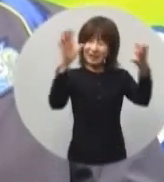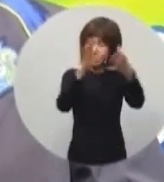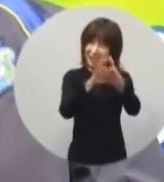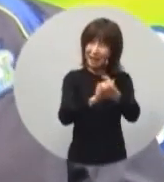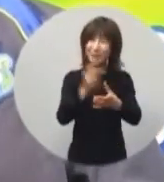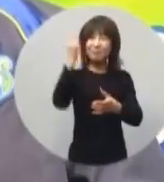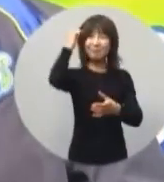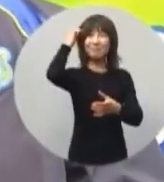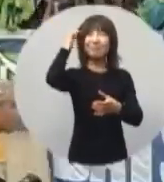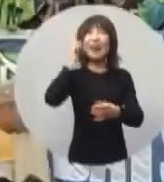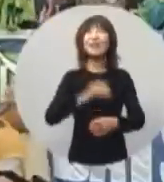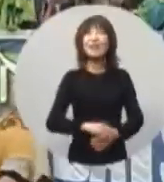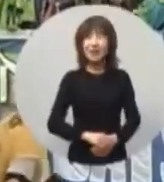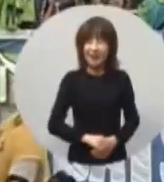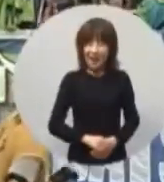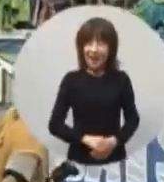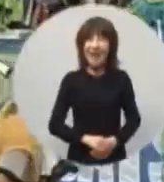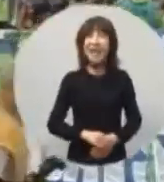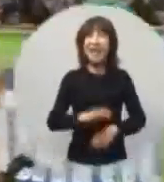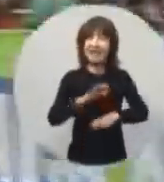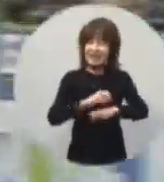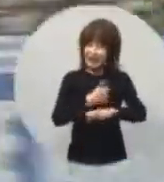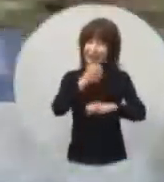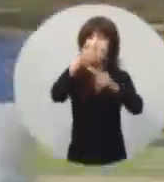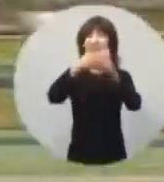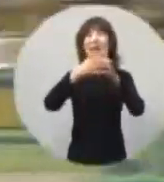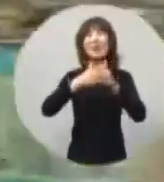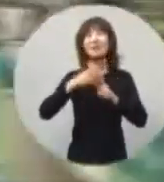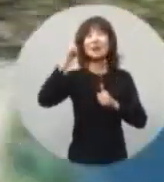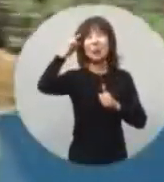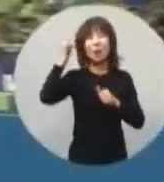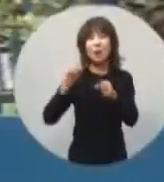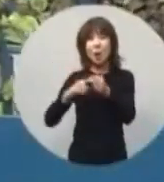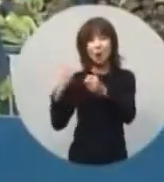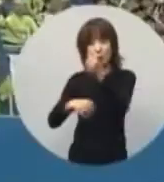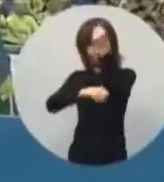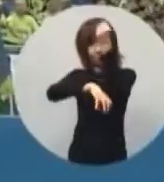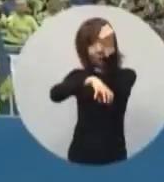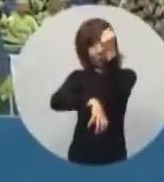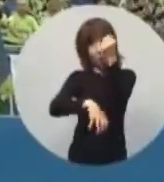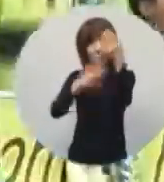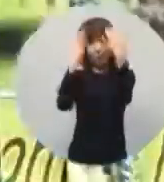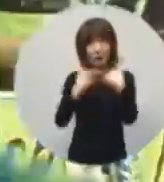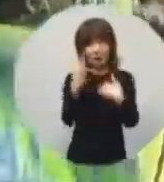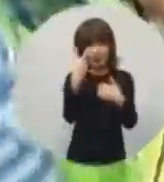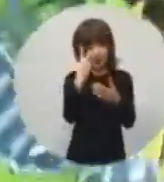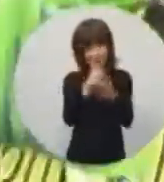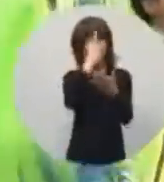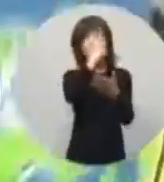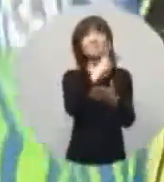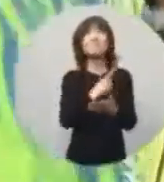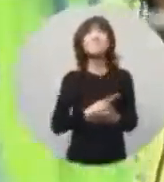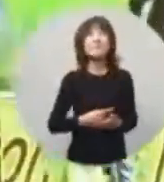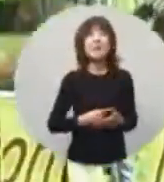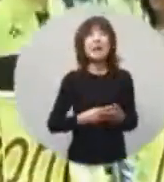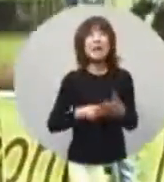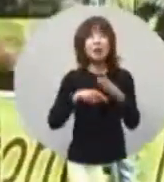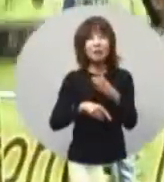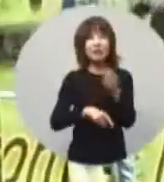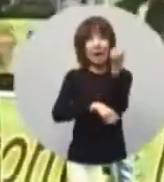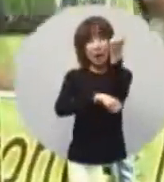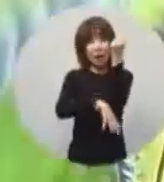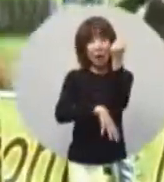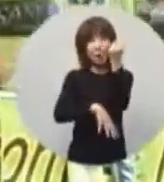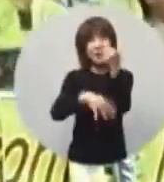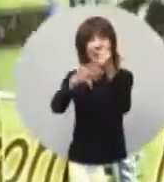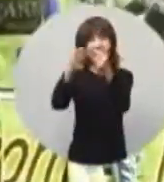るんで、やっぱそこは選手も励みになるだろうし、まあ、去年もホームで2回しか負けなかったんですけど、まあ、そういう意味もホームでもサポーターの力はすごい大き